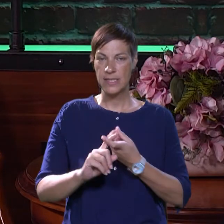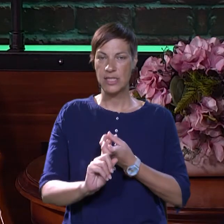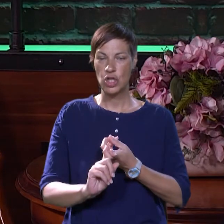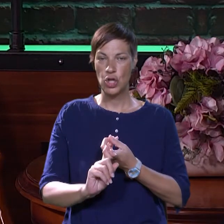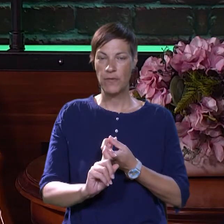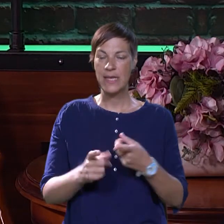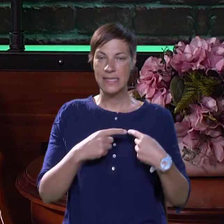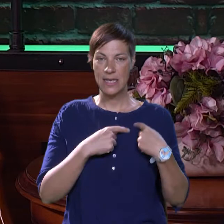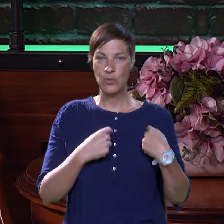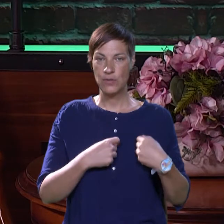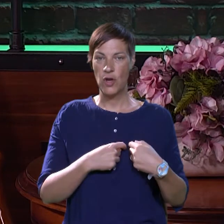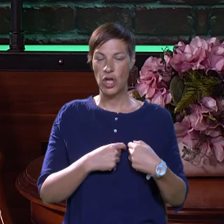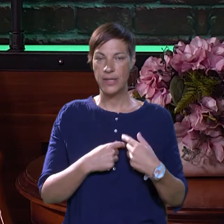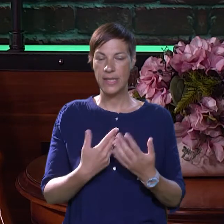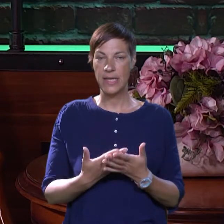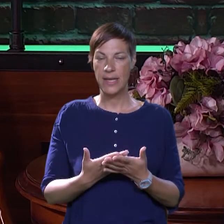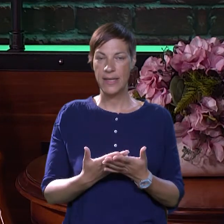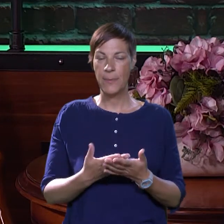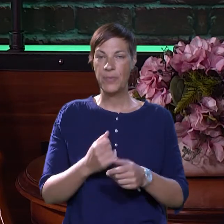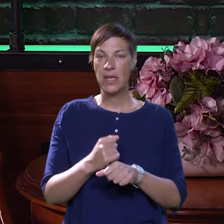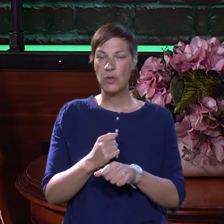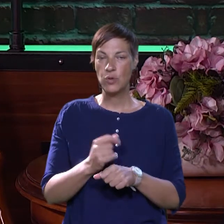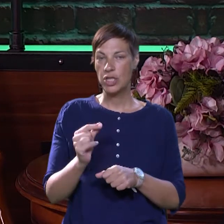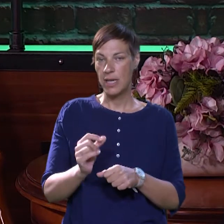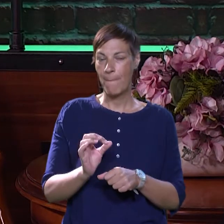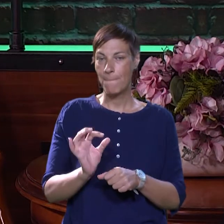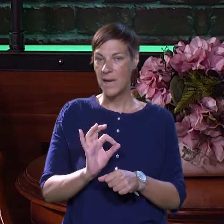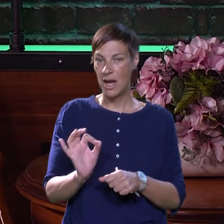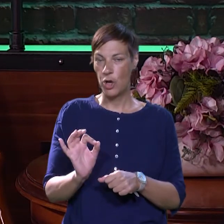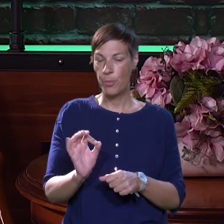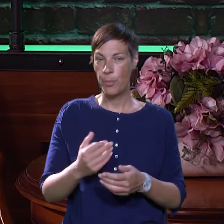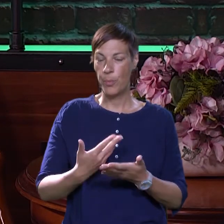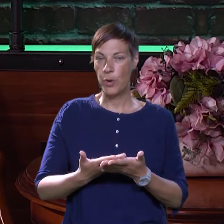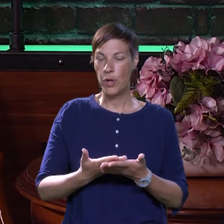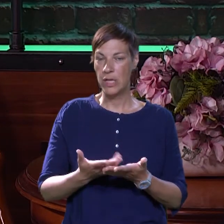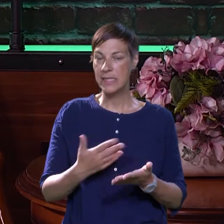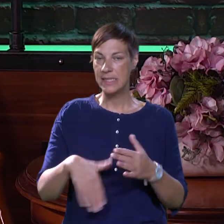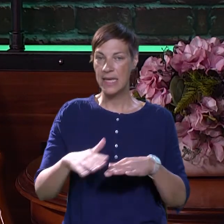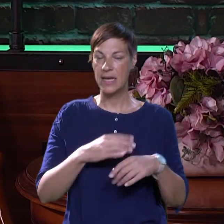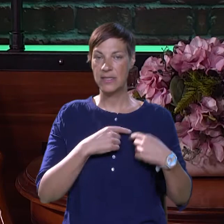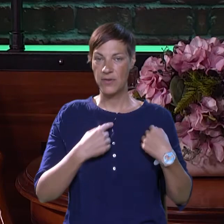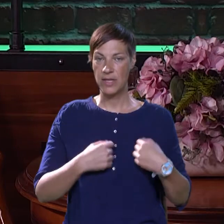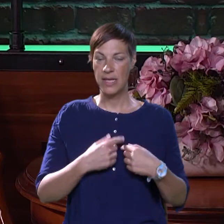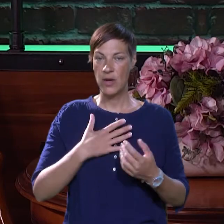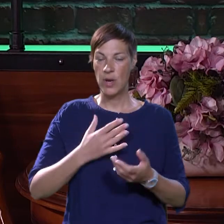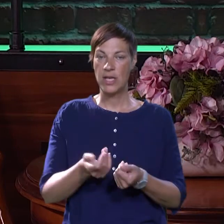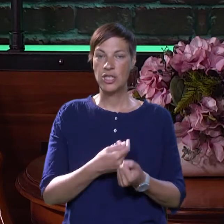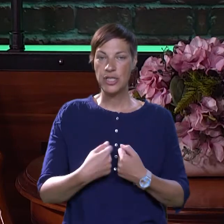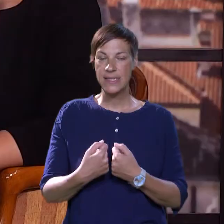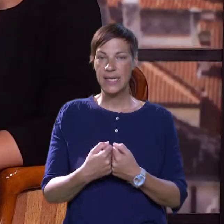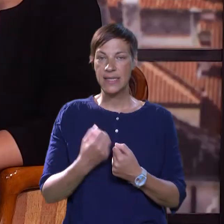jako vezana uz volontiranje i učiniti malo povoljnije prilike za razvoj volonterstva u našoj lokalnoj